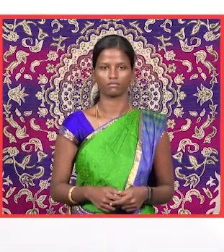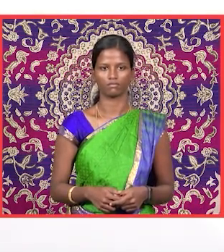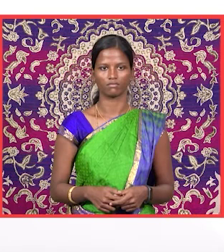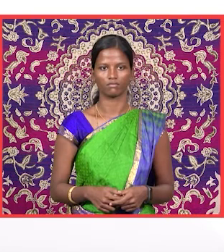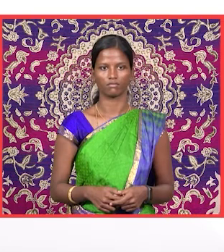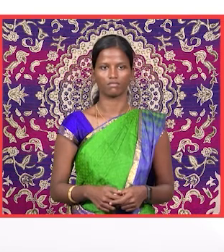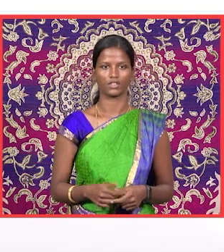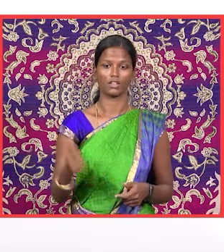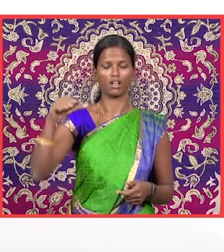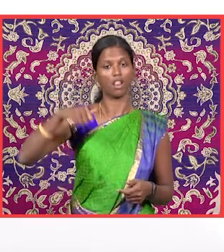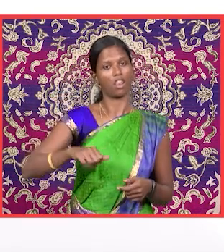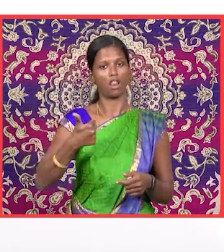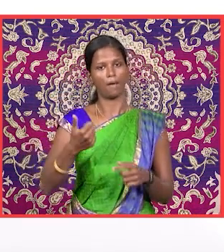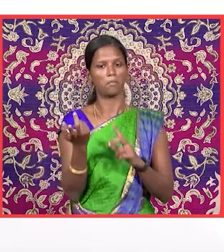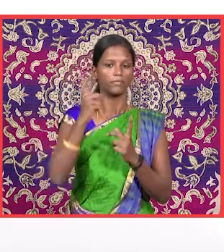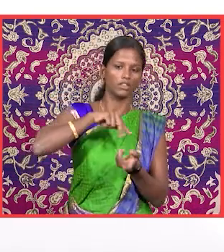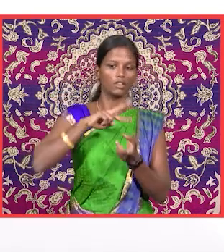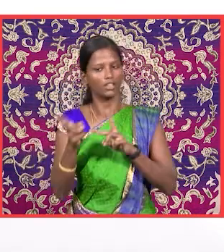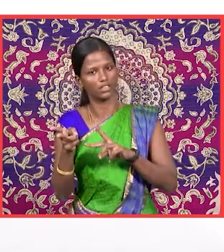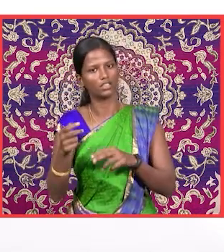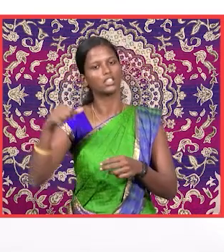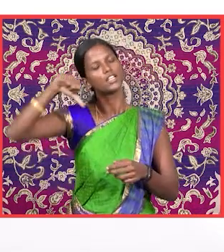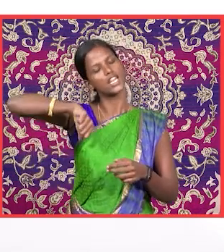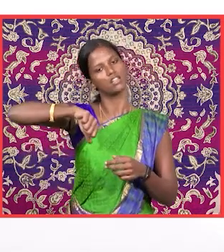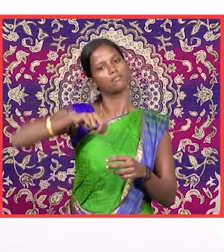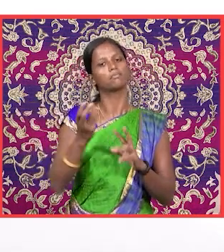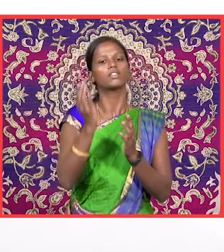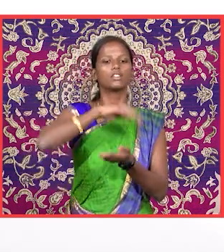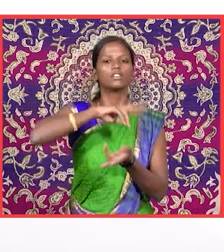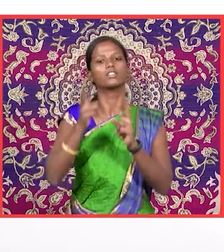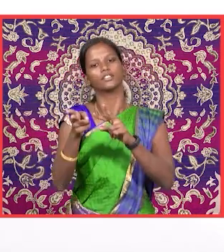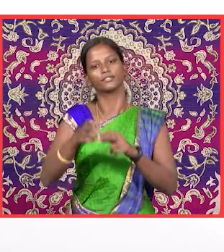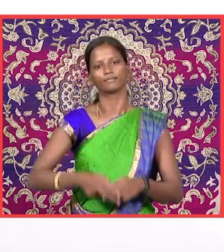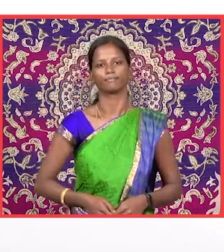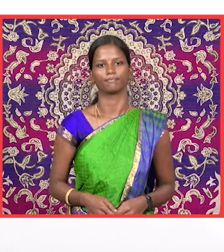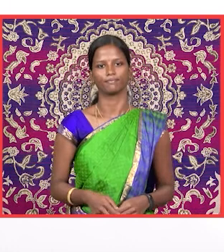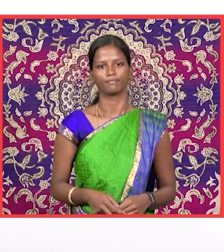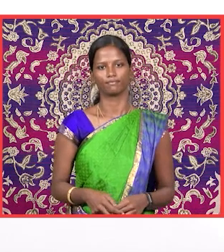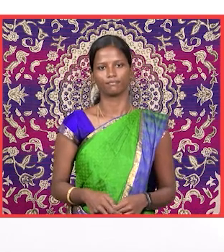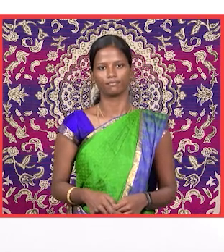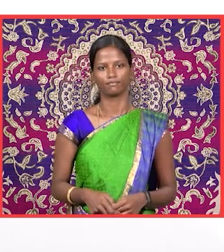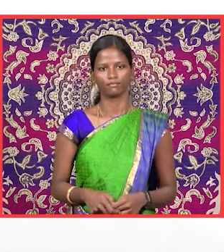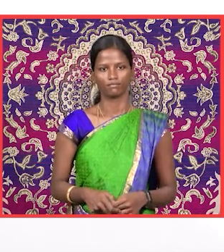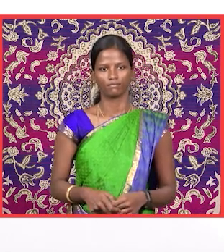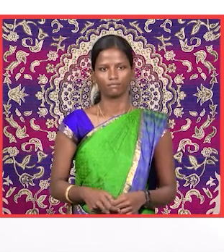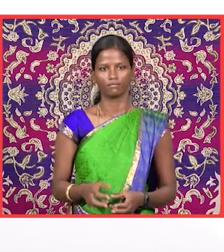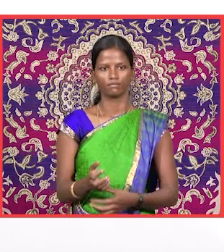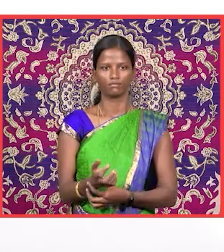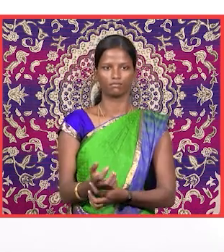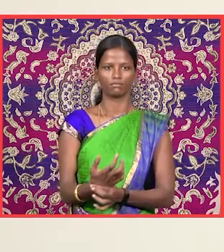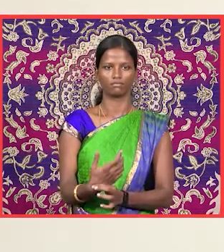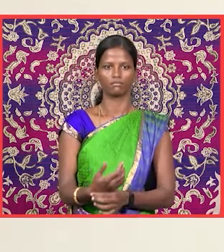லாபத்தோடைய ரிவர்ஸ். லாபத்துக்கு பார்த்தீங்கன்னா விற்ற விலை மைனஸ் வாங்கிய விலைன்னு வரும். நட்டத்துக்கு வாங்கிய விலை மைனஸ் விற்ற